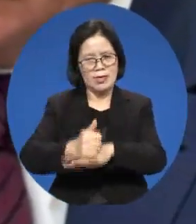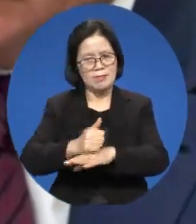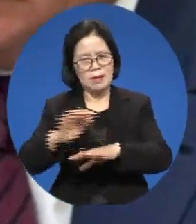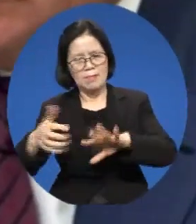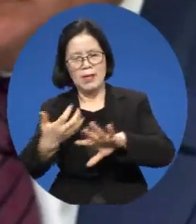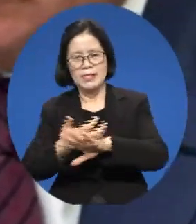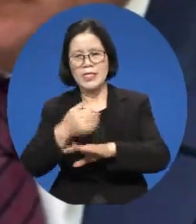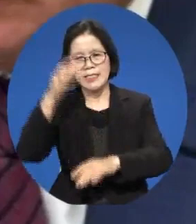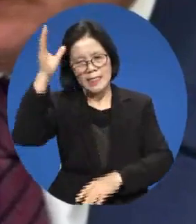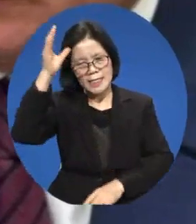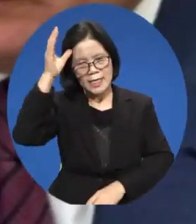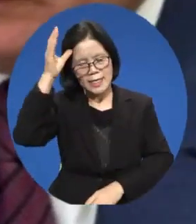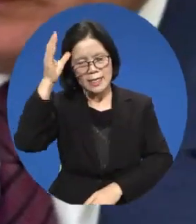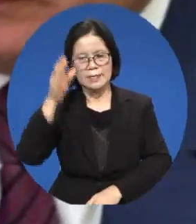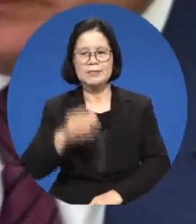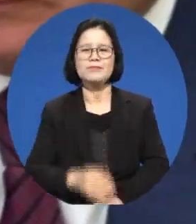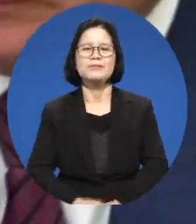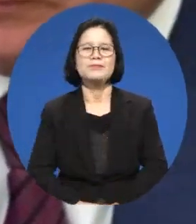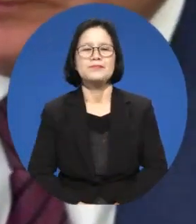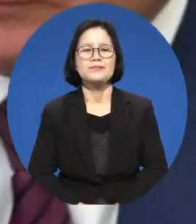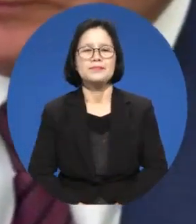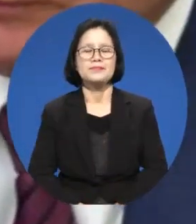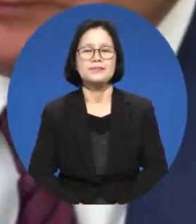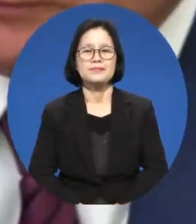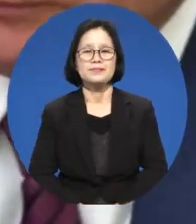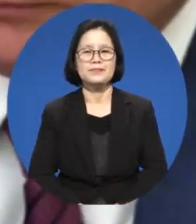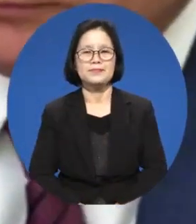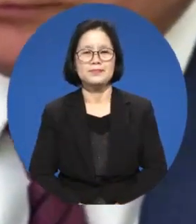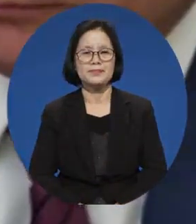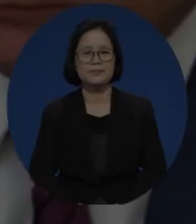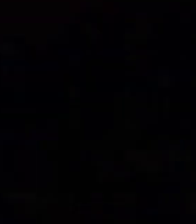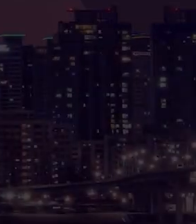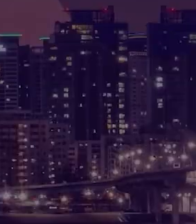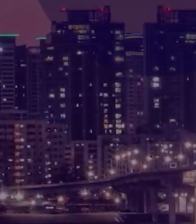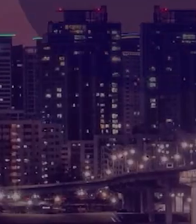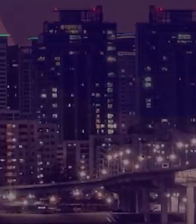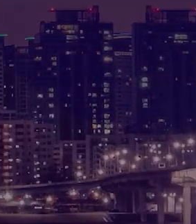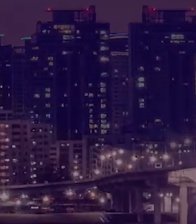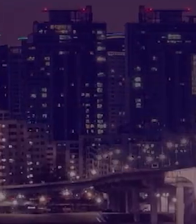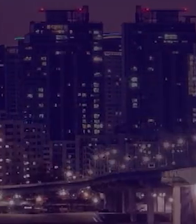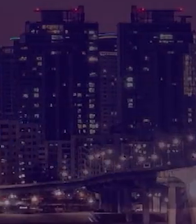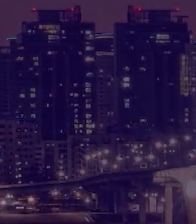기대감 역시 나오고 있습니다 obs 뉴스 혼다 입니다